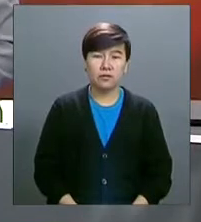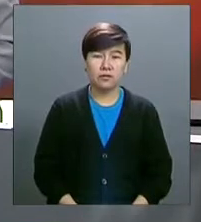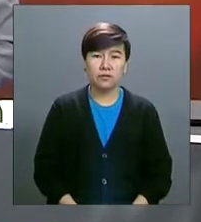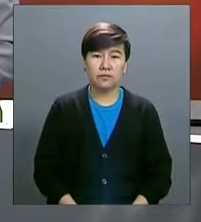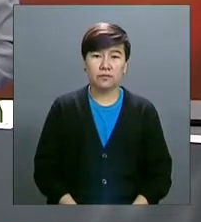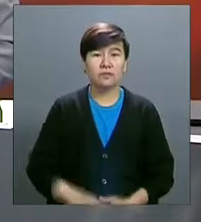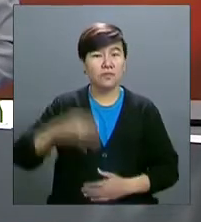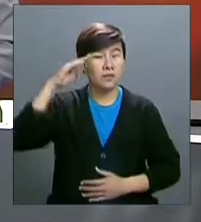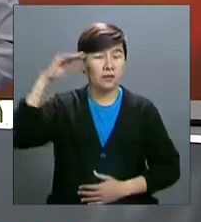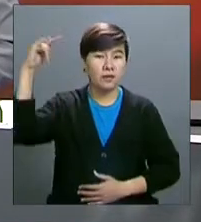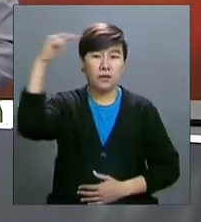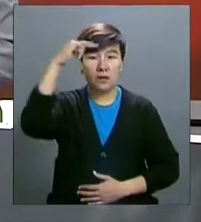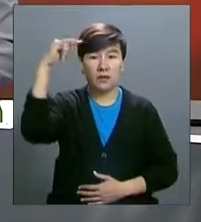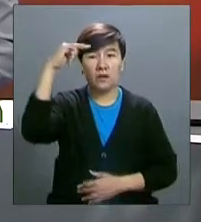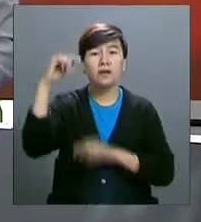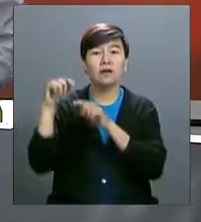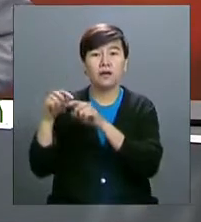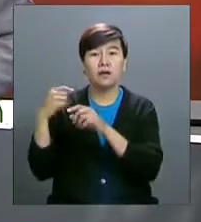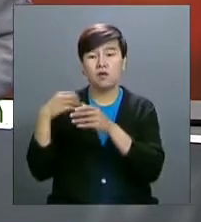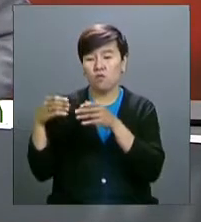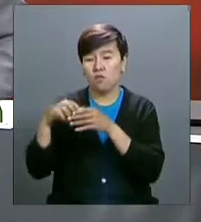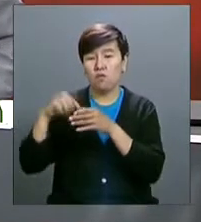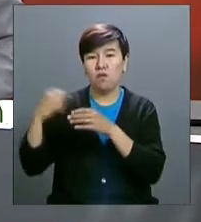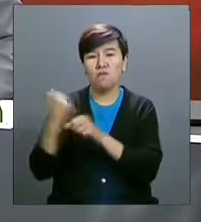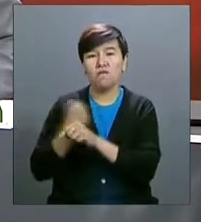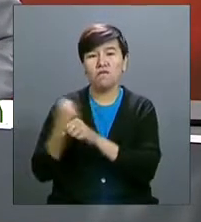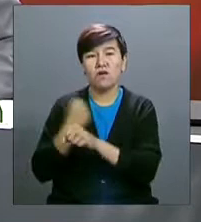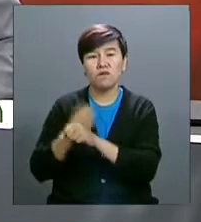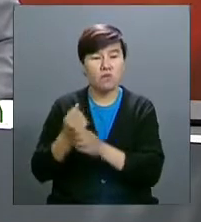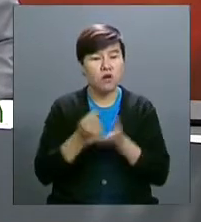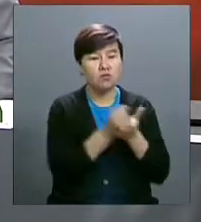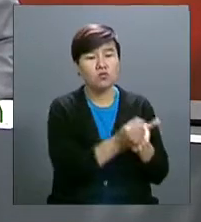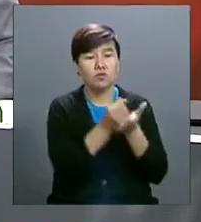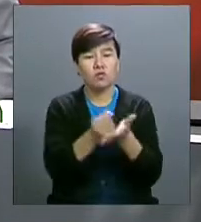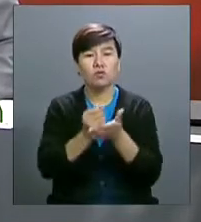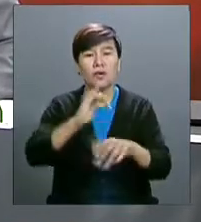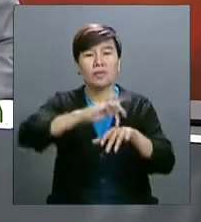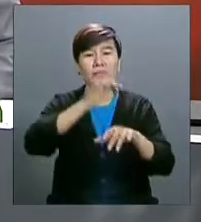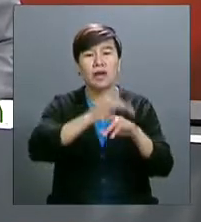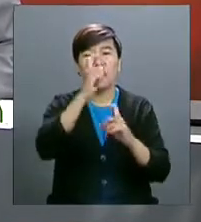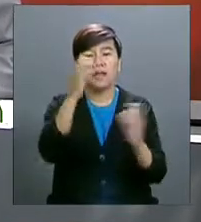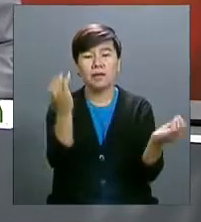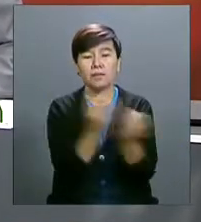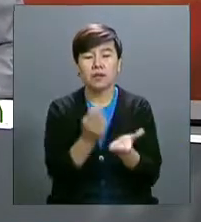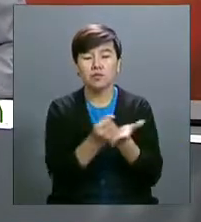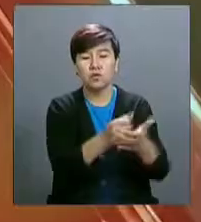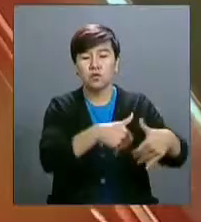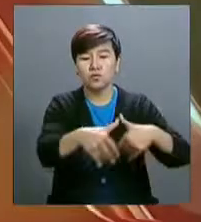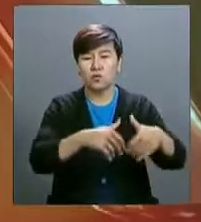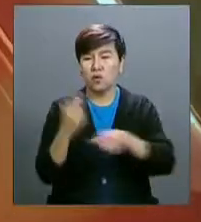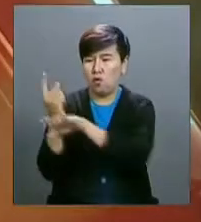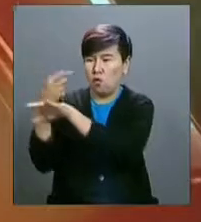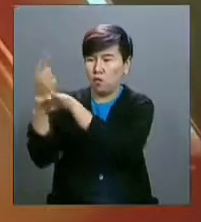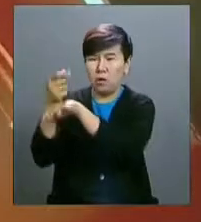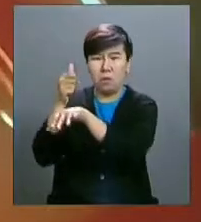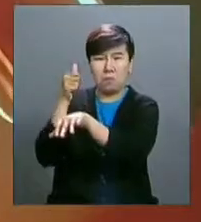กองทัพอากาศจัดกำลังแบบบูรณาการฝึกช่วยเหลือด้านมนุษยธรรมและบรรเทาภัยพิบัติเป็นครั้งแรกนะครับนำเฮลิคอปเตอร์ที่ทันสมัยที่สุดมาจ